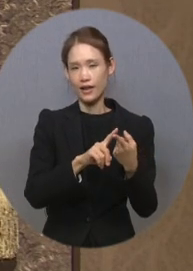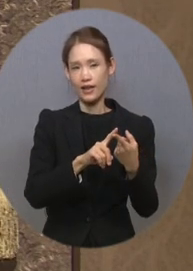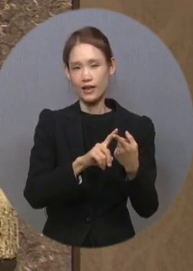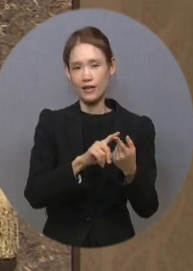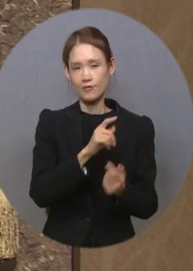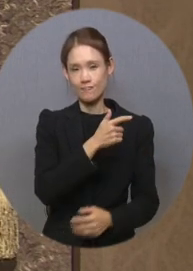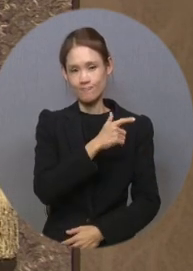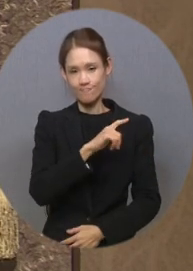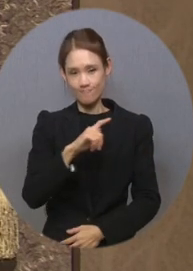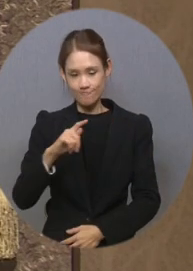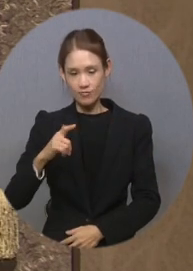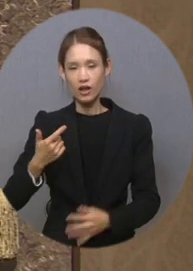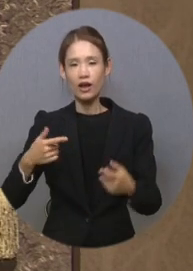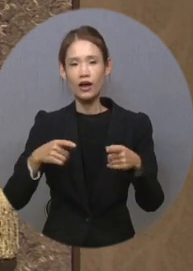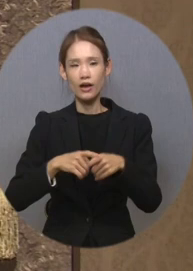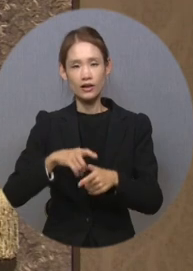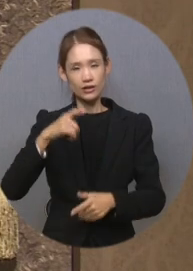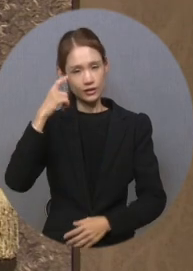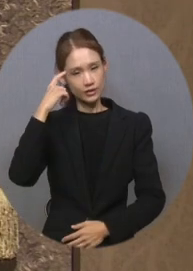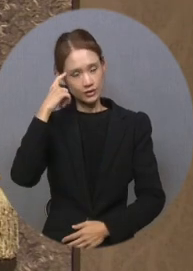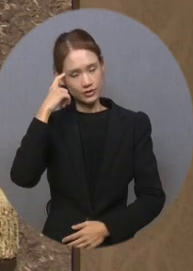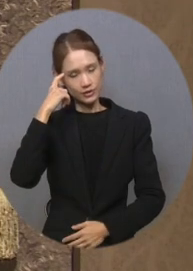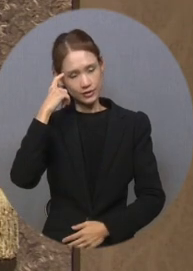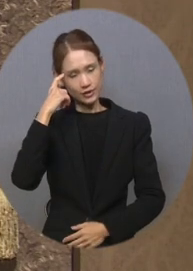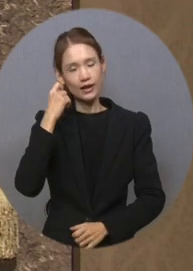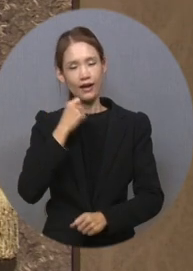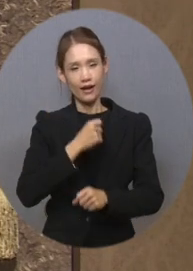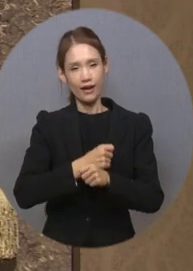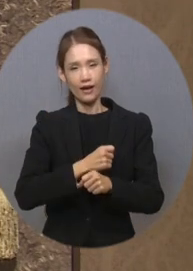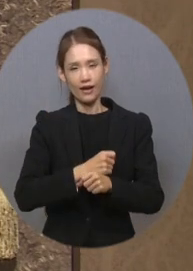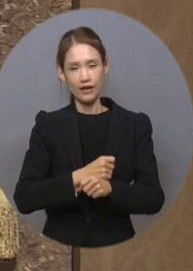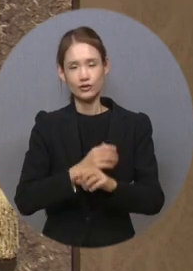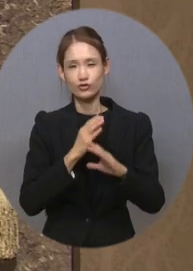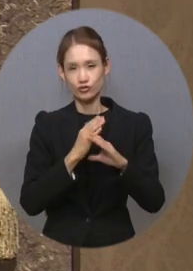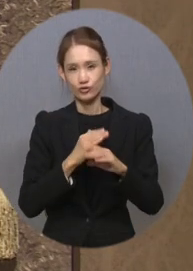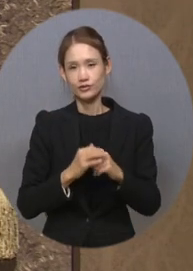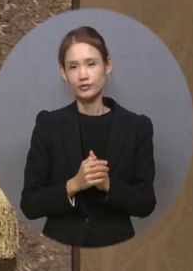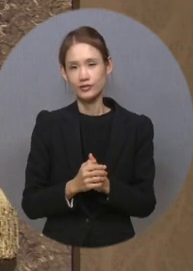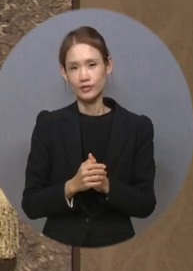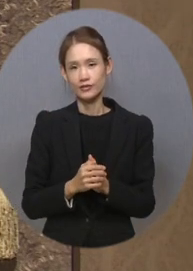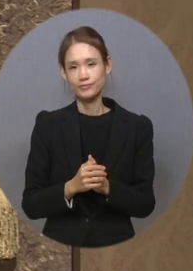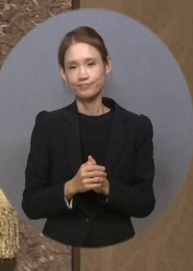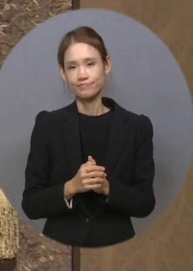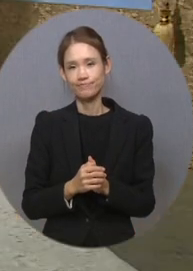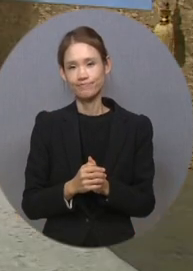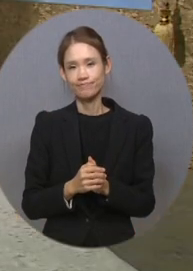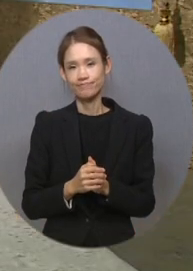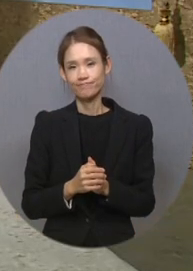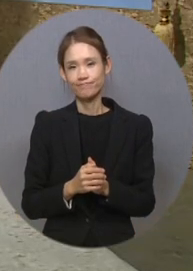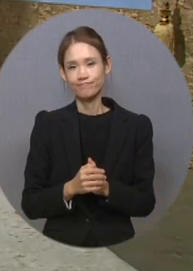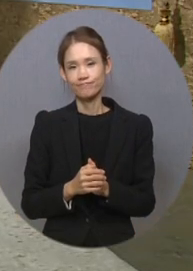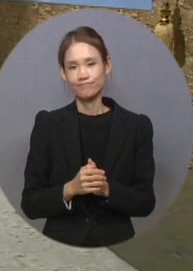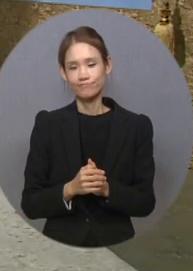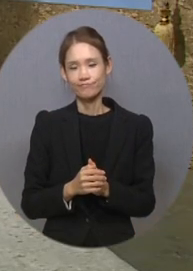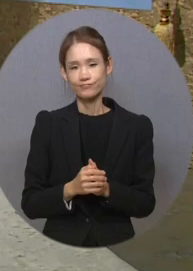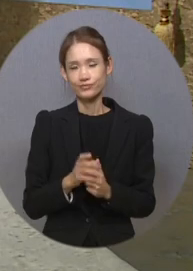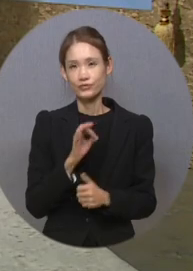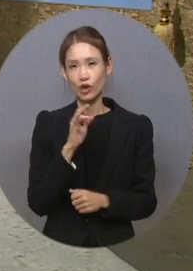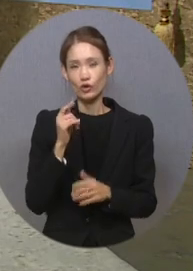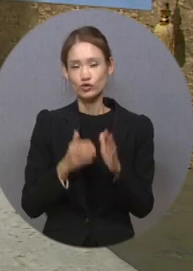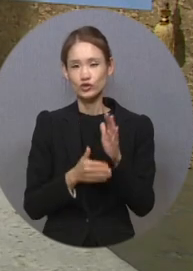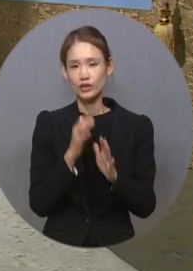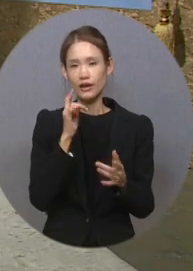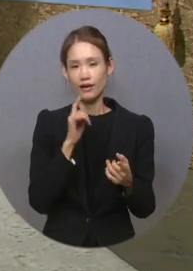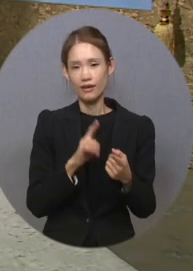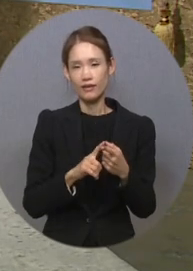것도 함께 하고 이렇게 이런 식으로 이제 구성을 할 것입니다. 네, 사실 여수시에